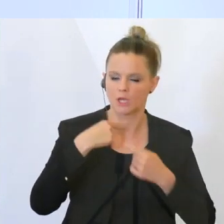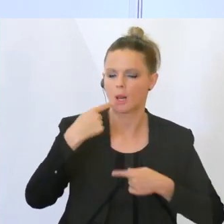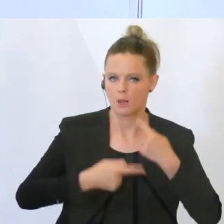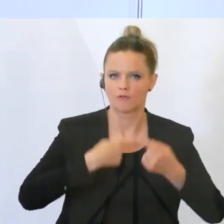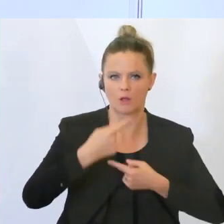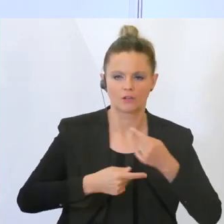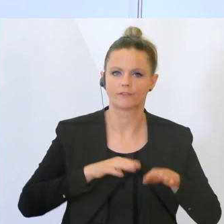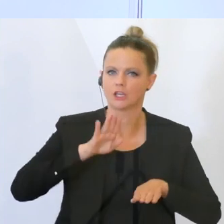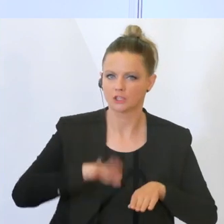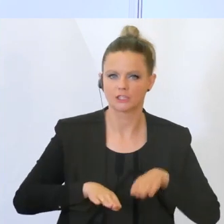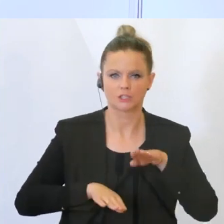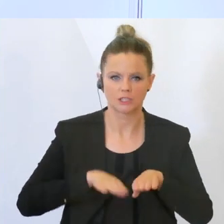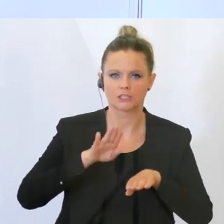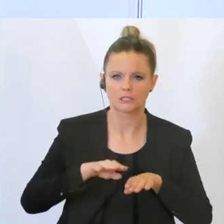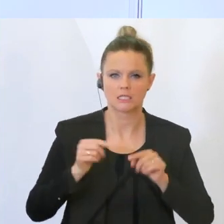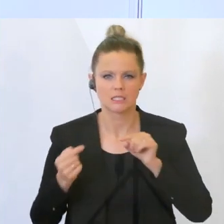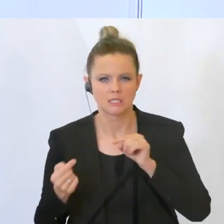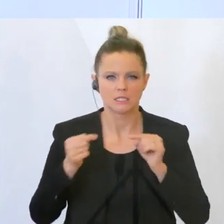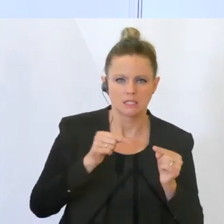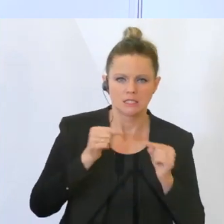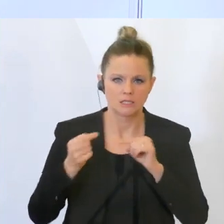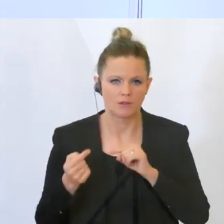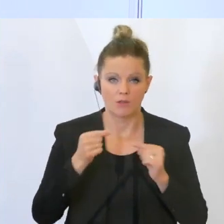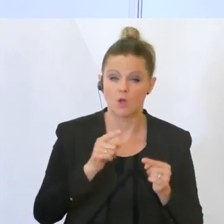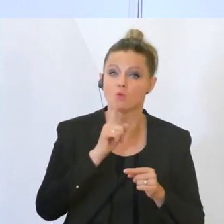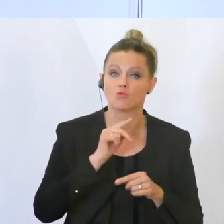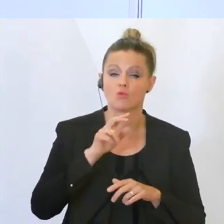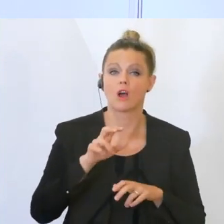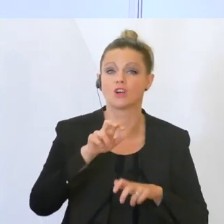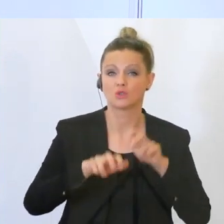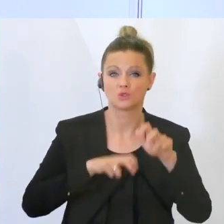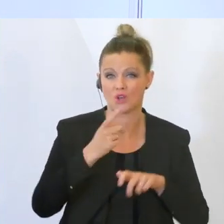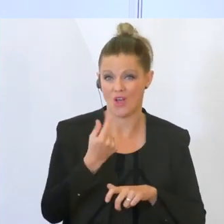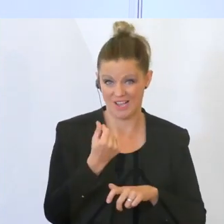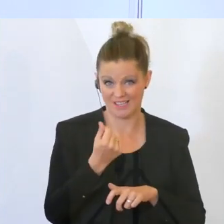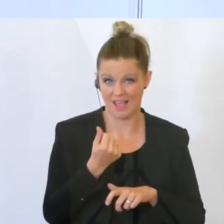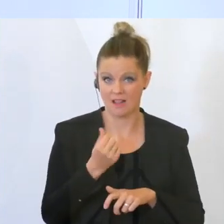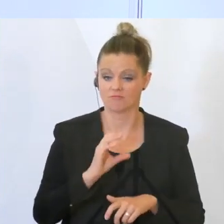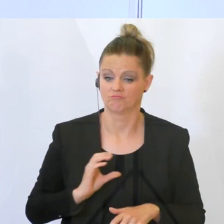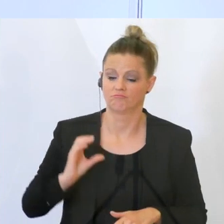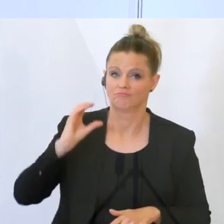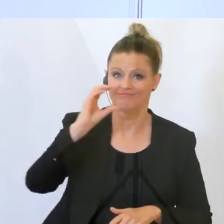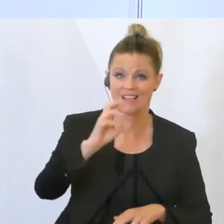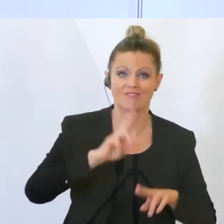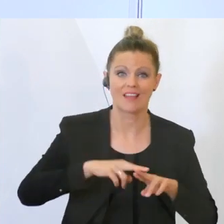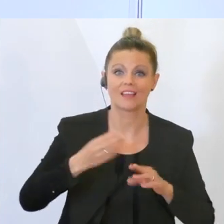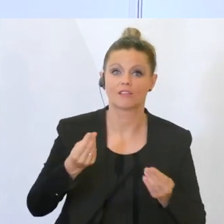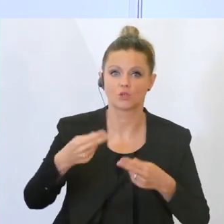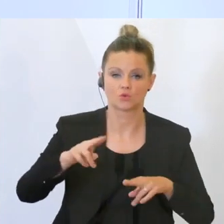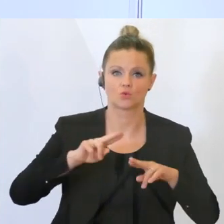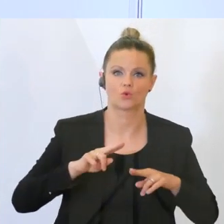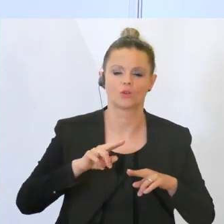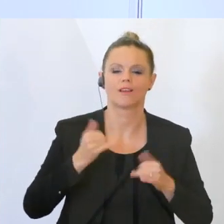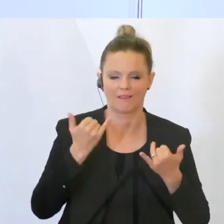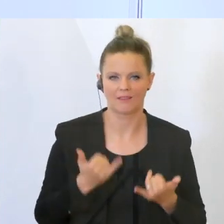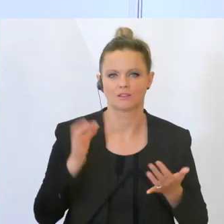aber es ist ein zähes Ringen, denn ich habe immer gesagt, wir werden nur dann Steuergeld in die Hand nehmen, wenn wir dafür auch etwas zurückbekommen und genau daran